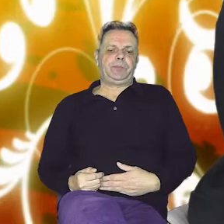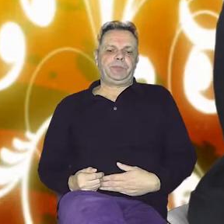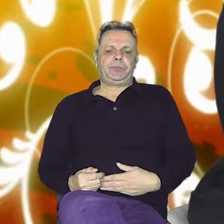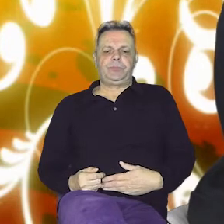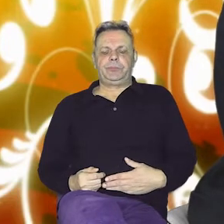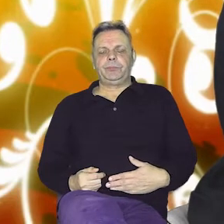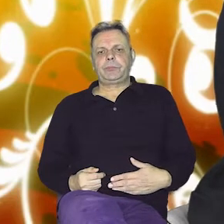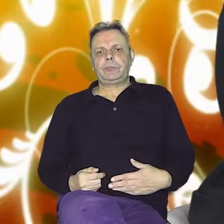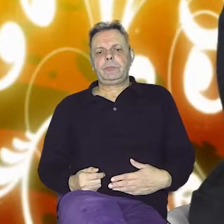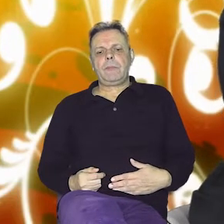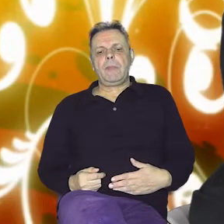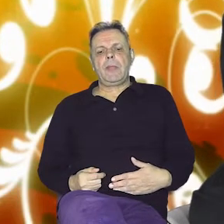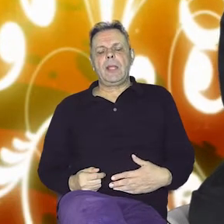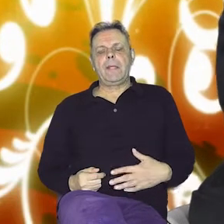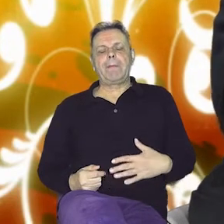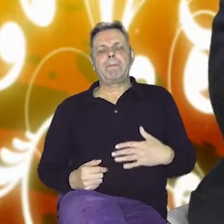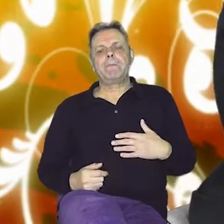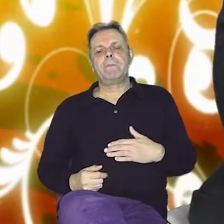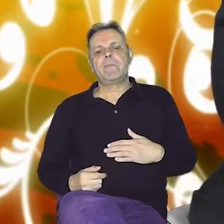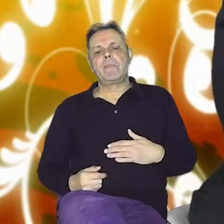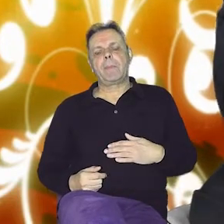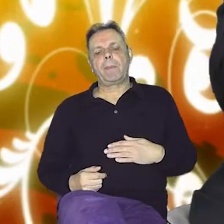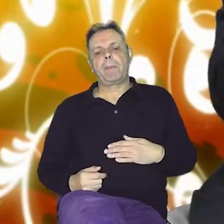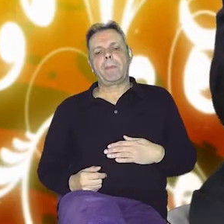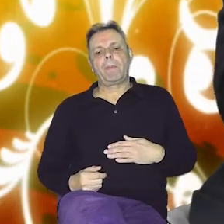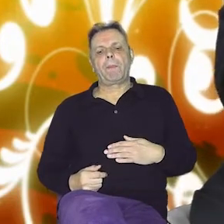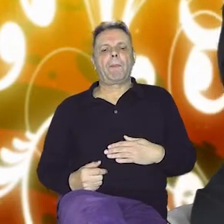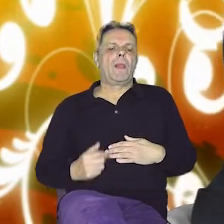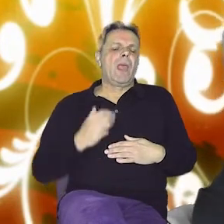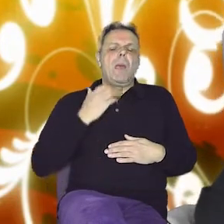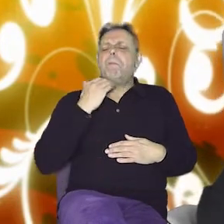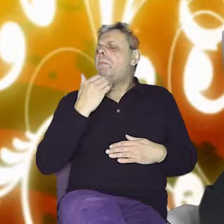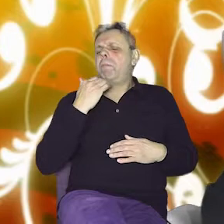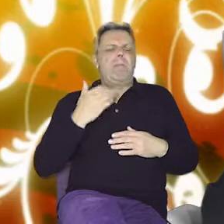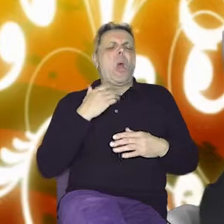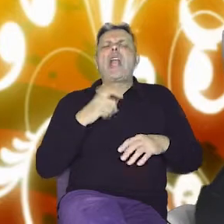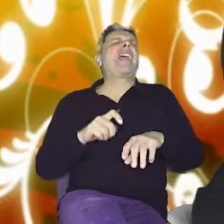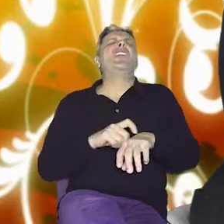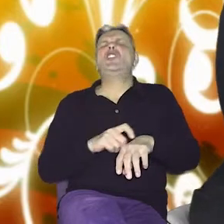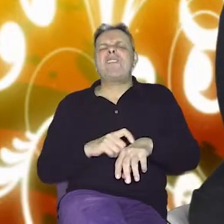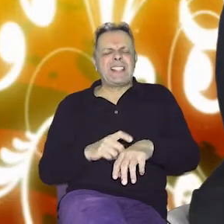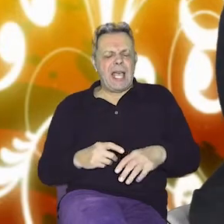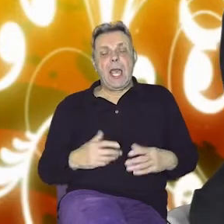ovoga polineuropatiju sa oštećenjem živaca, bilo motornih, bilo senzornih, bilo autonomnih, koji